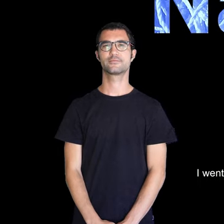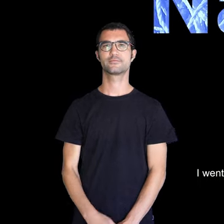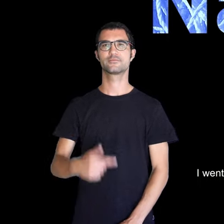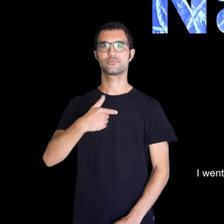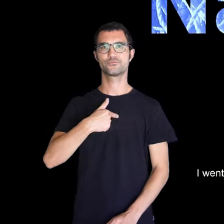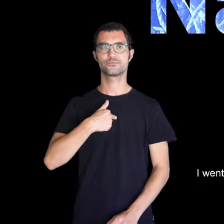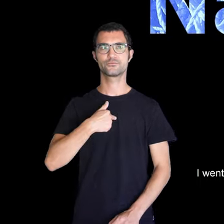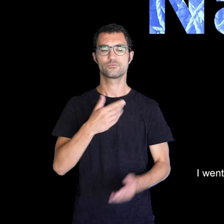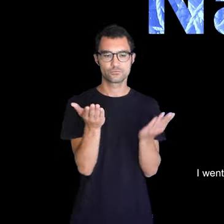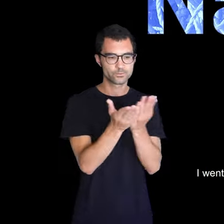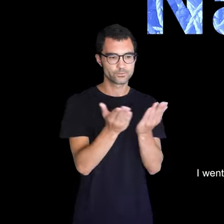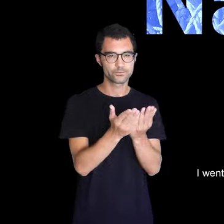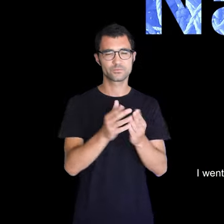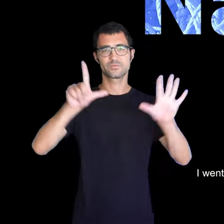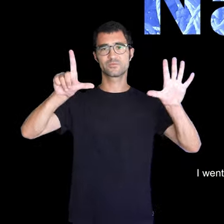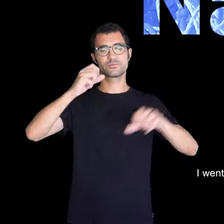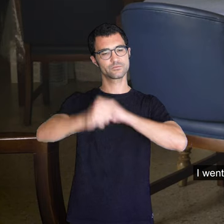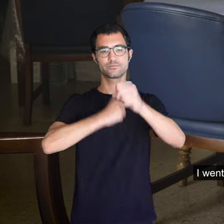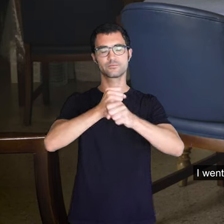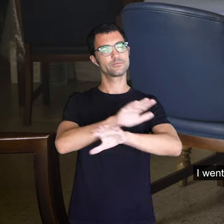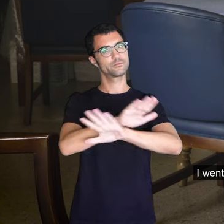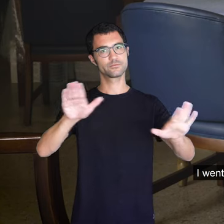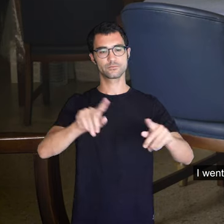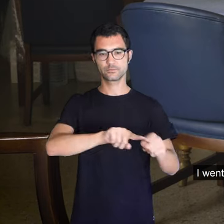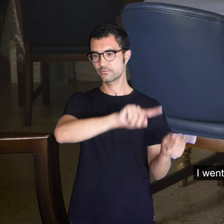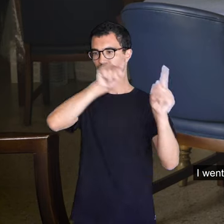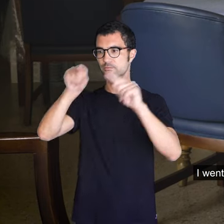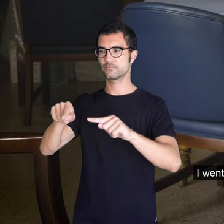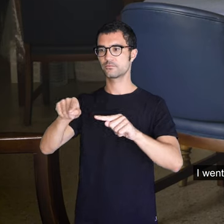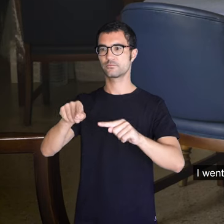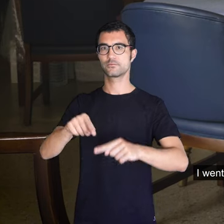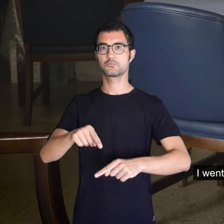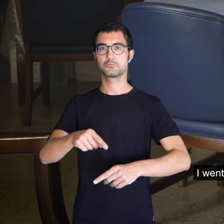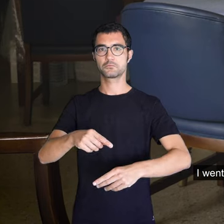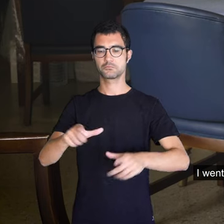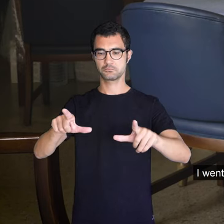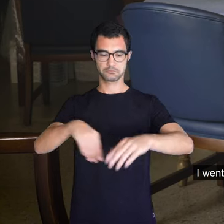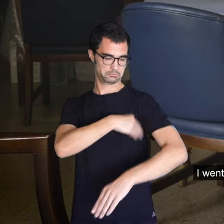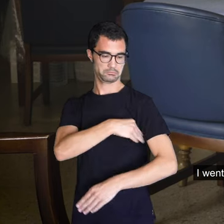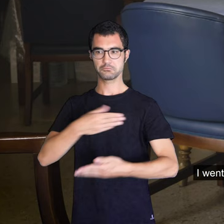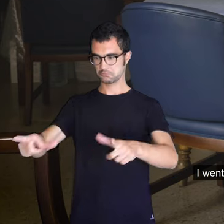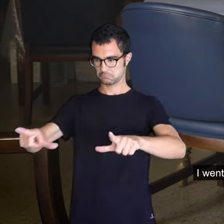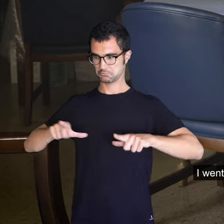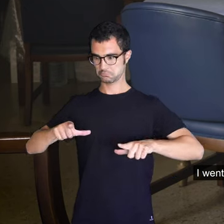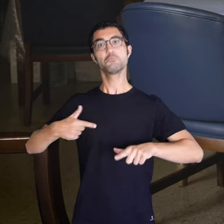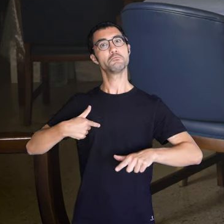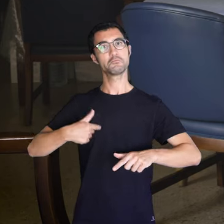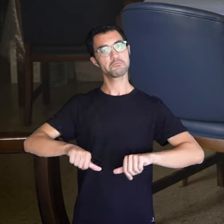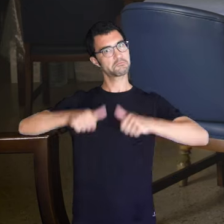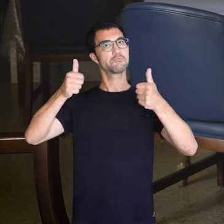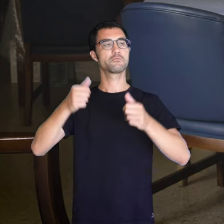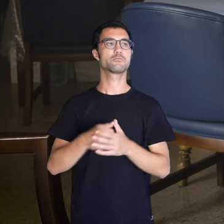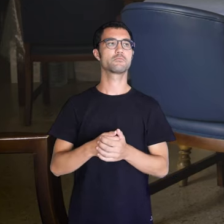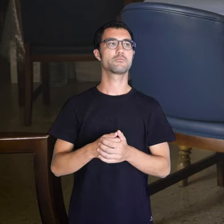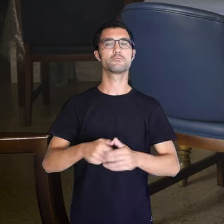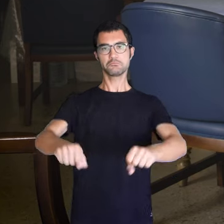Vaig anar a escola fins a 7 anys, i a 7 anys m'anaren al batxillerat. Vaig a provar. I m'anaren